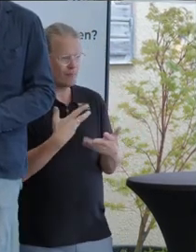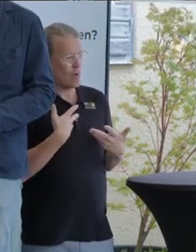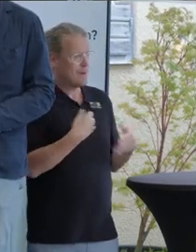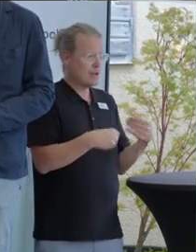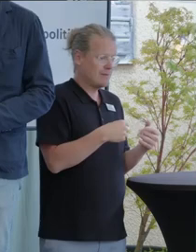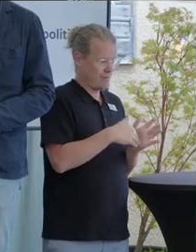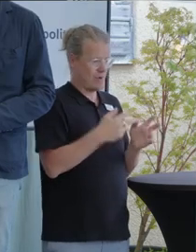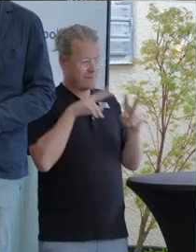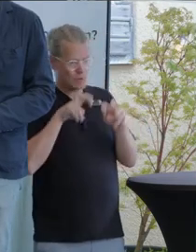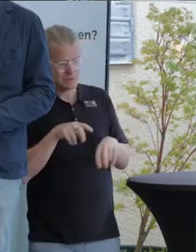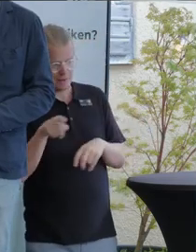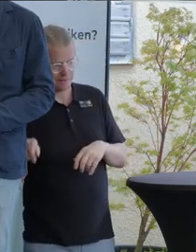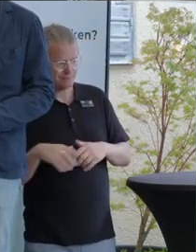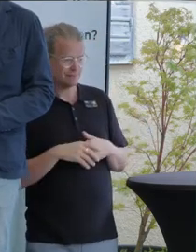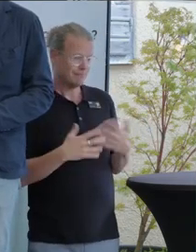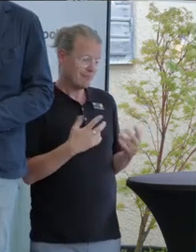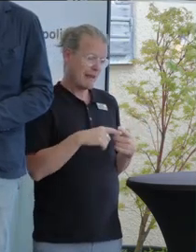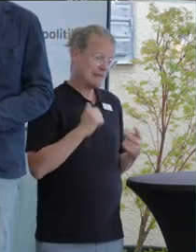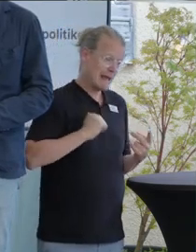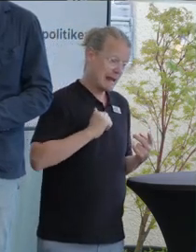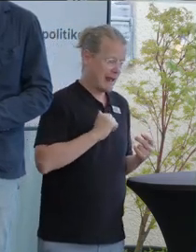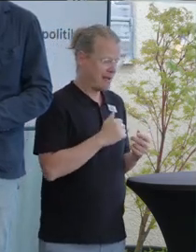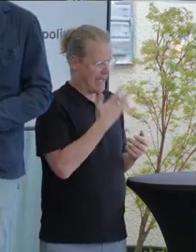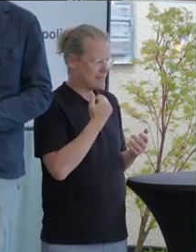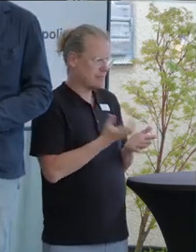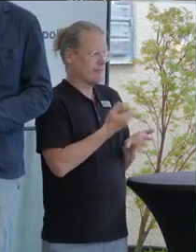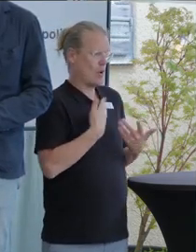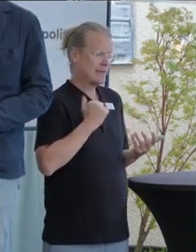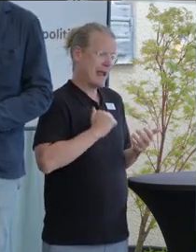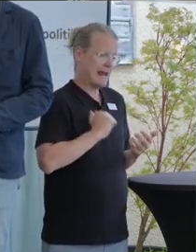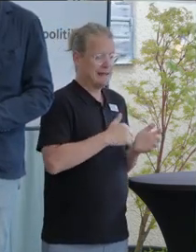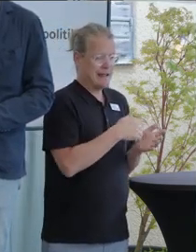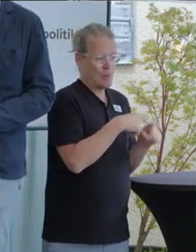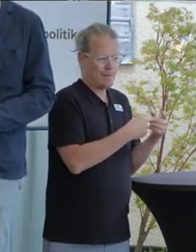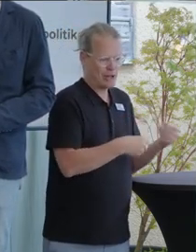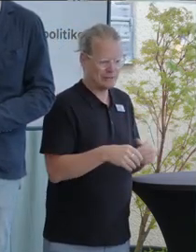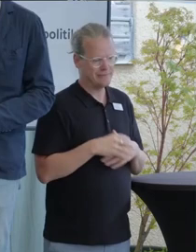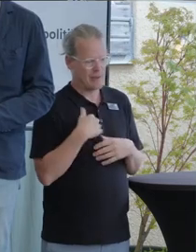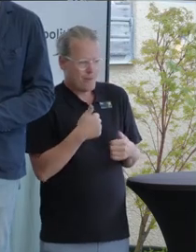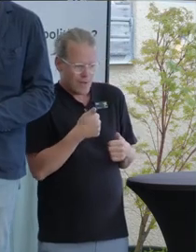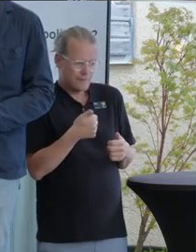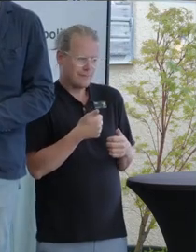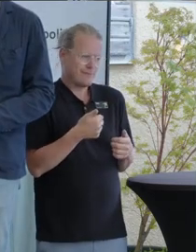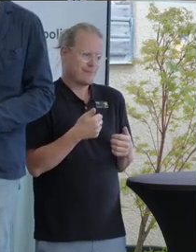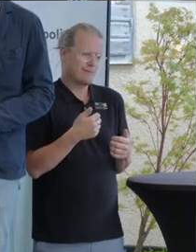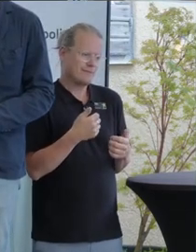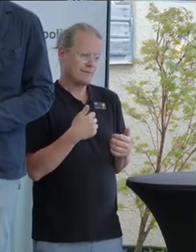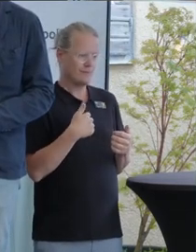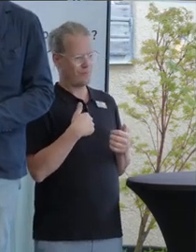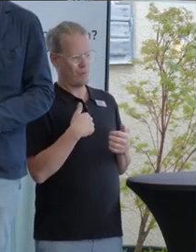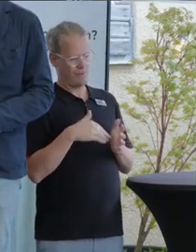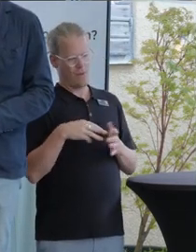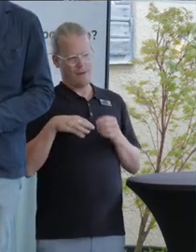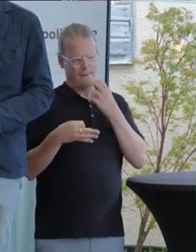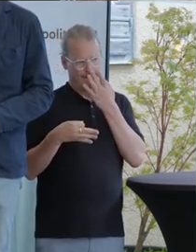kan göra en tillgänglig för validering. Och det är liksom här i den kärnan som jag från Miljöpartiet jobbar för att hitta